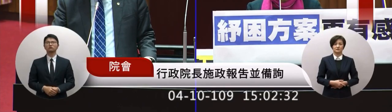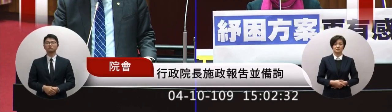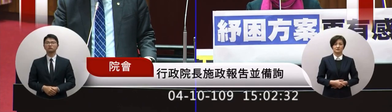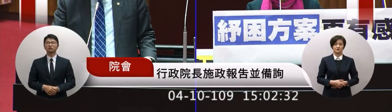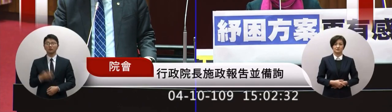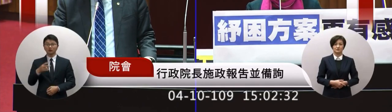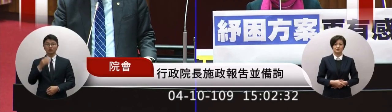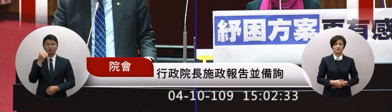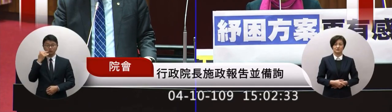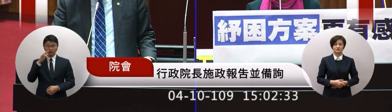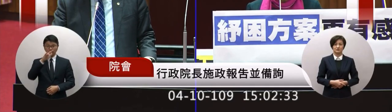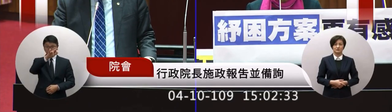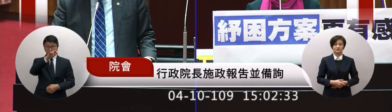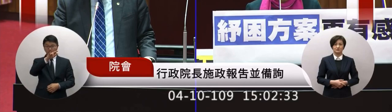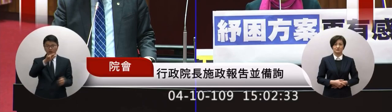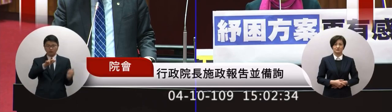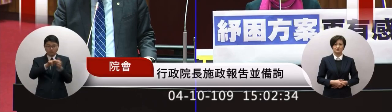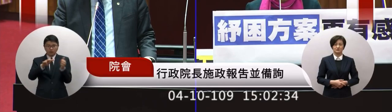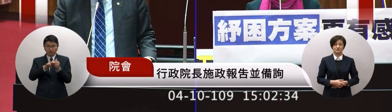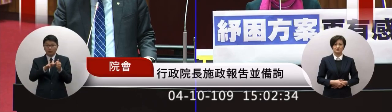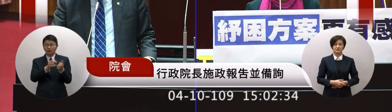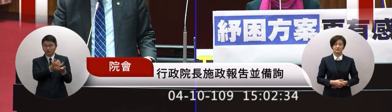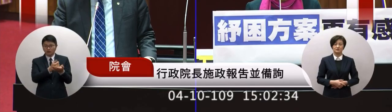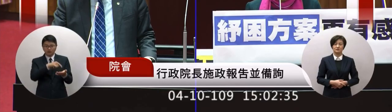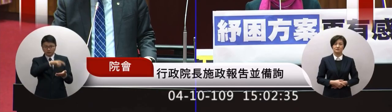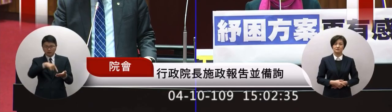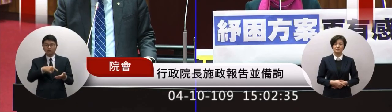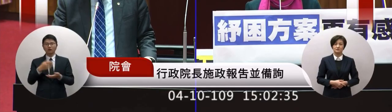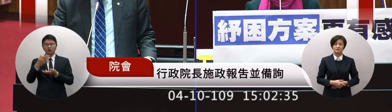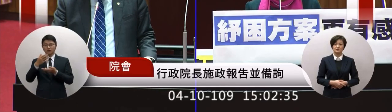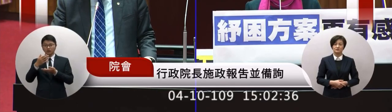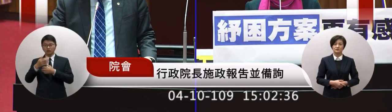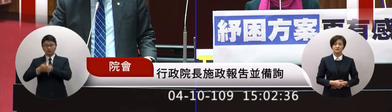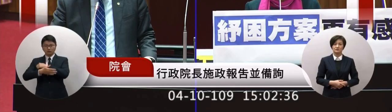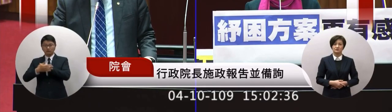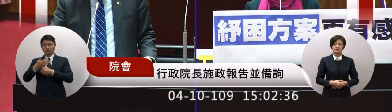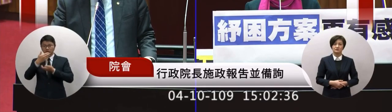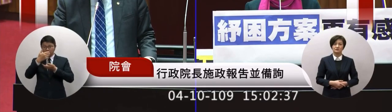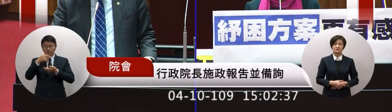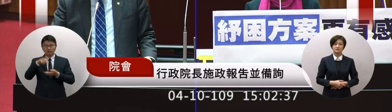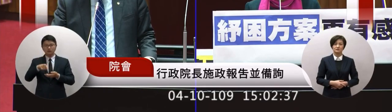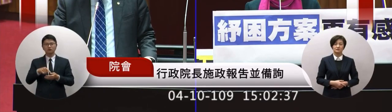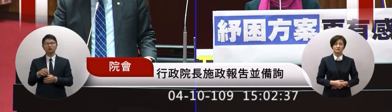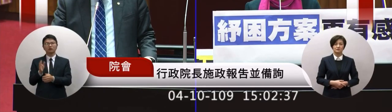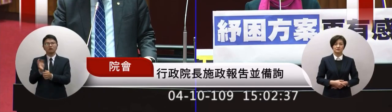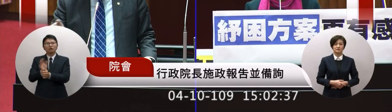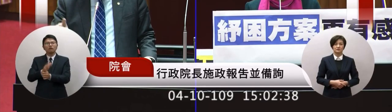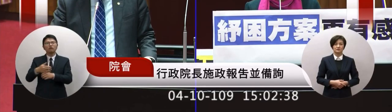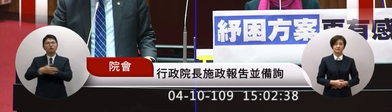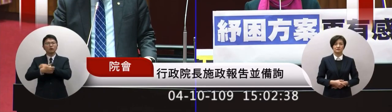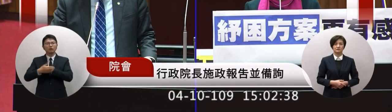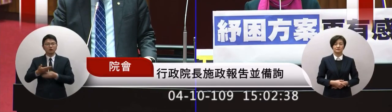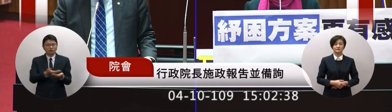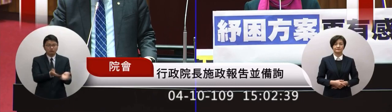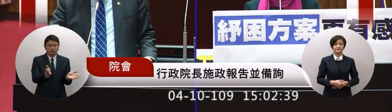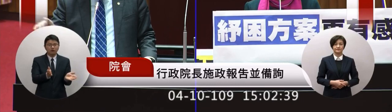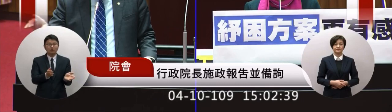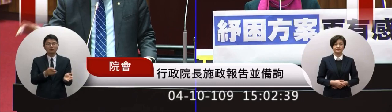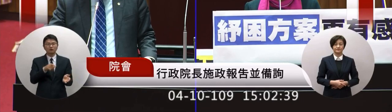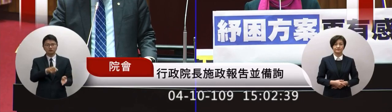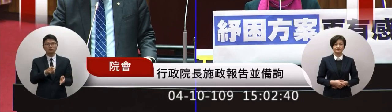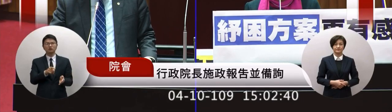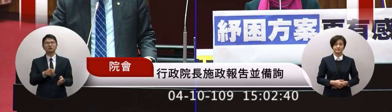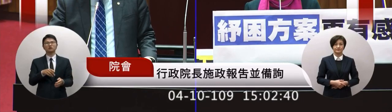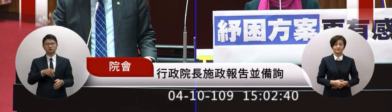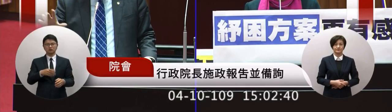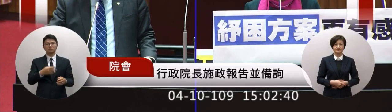果是旅客的部分呢，他在供餐的时候大概每个人最好都已经都戴口罩了嘛，那用餐的时候最好一个戴口罩，一个